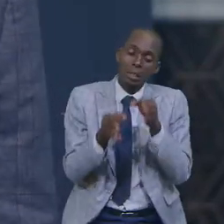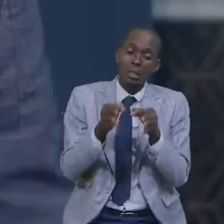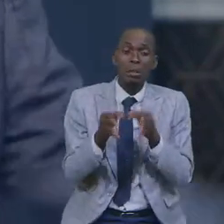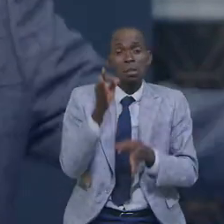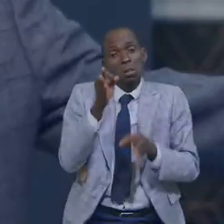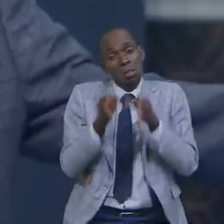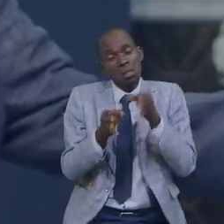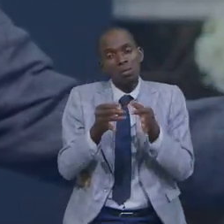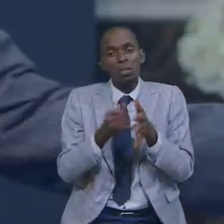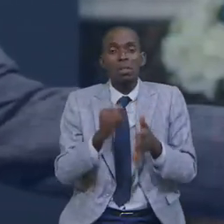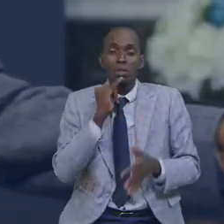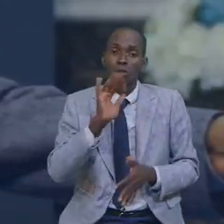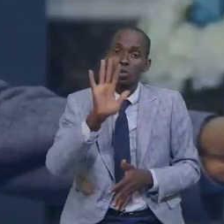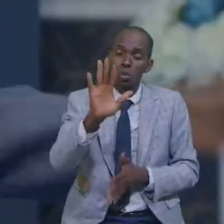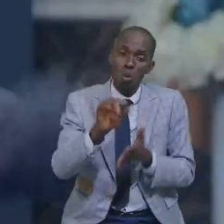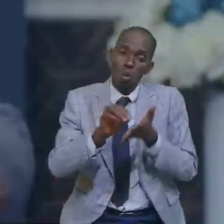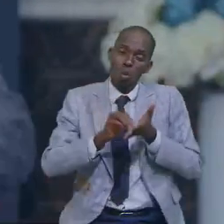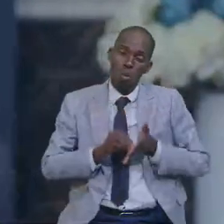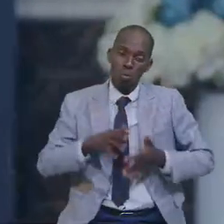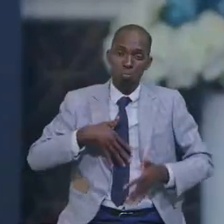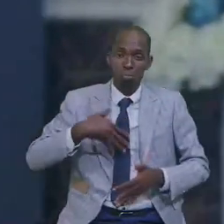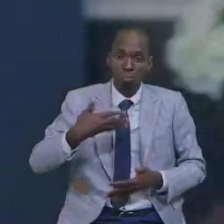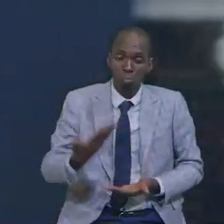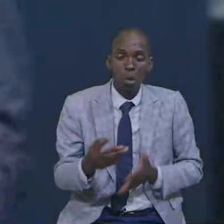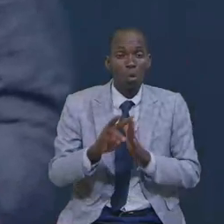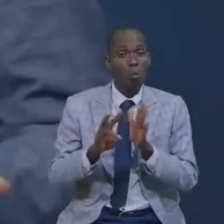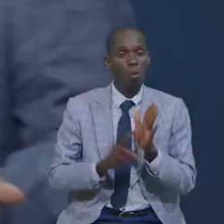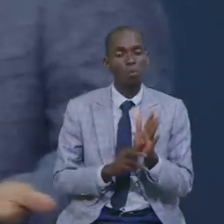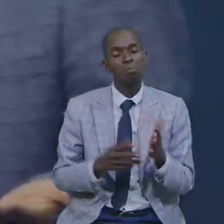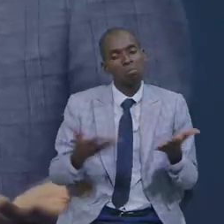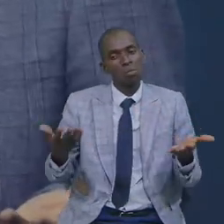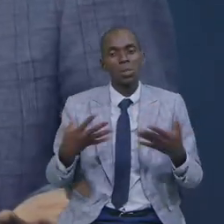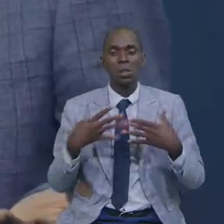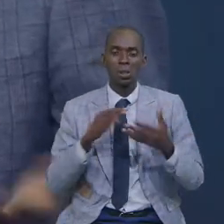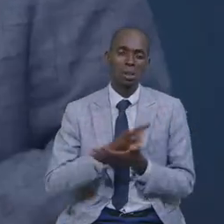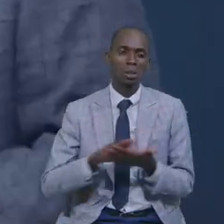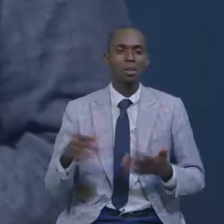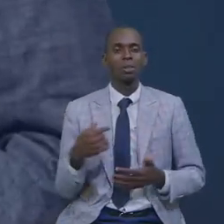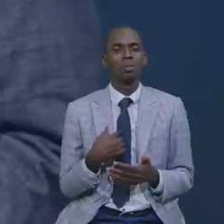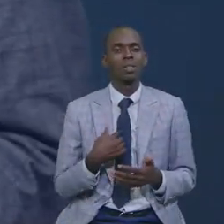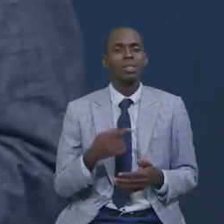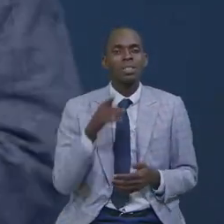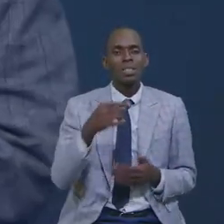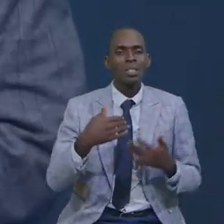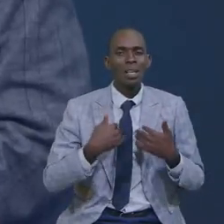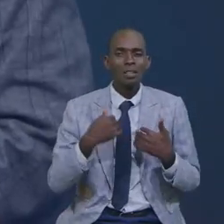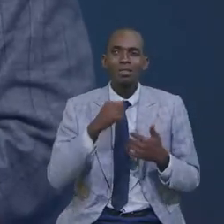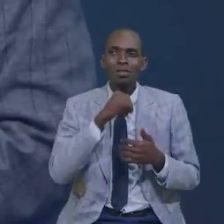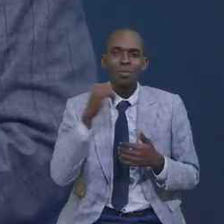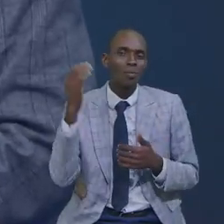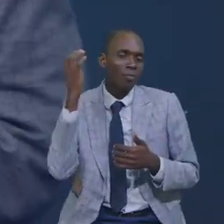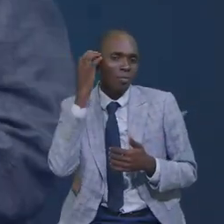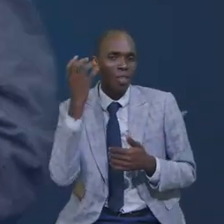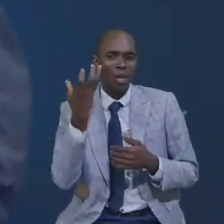si c'est ta volonté tu peux me purifier ça c'est une épreuve il n'était pas aux réunions